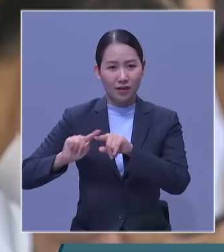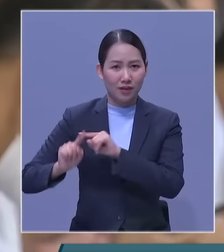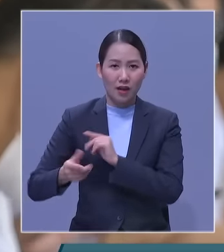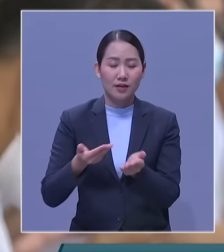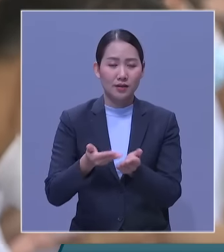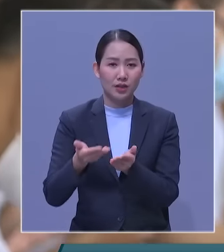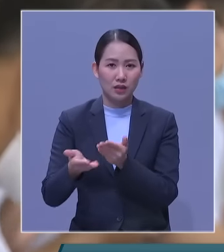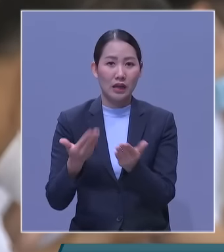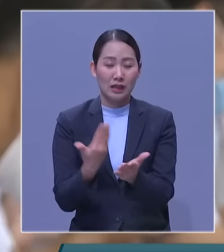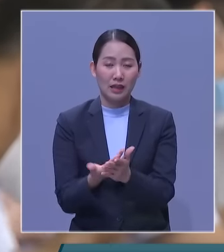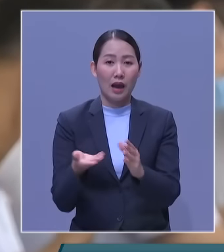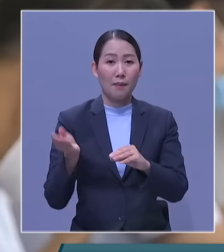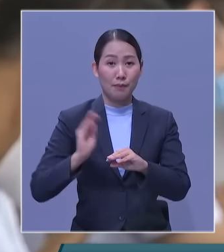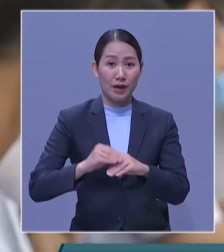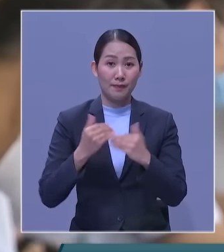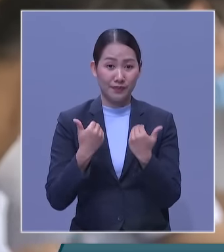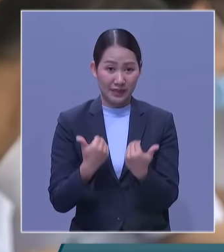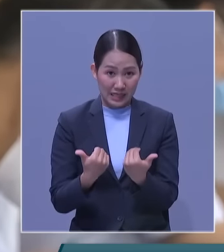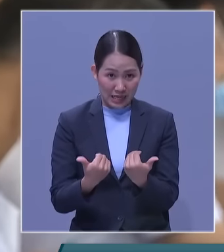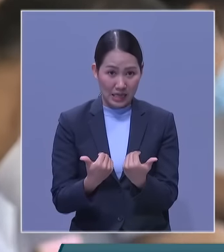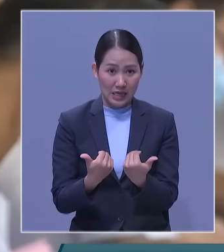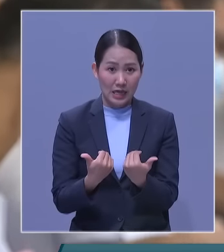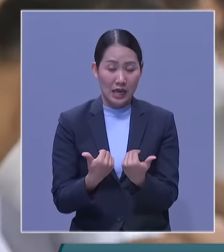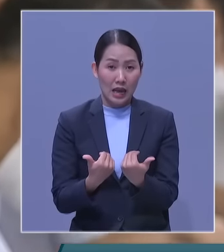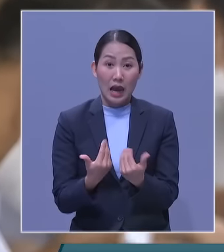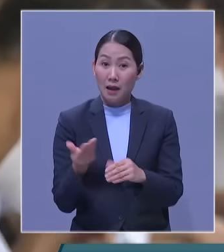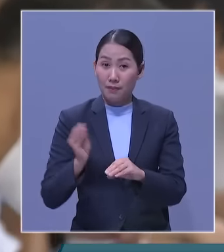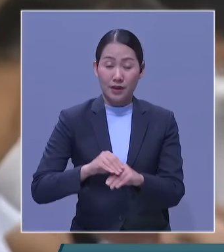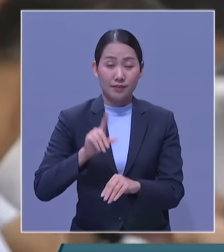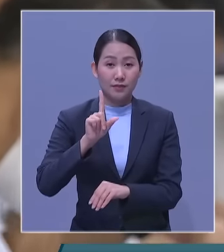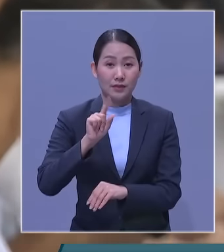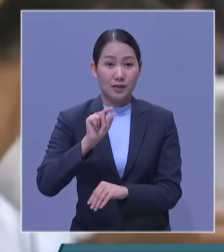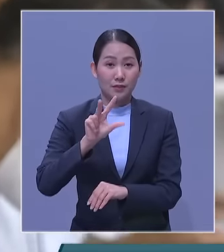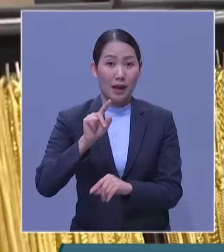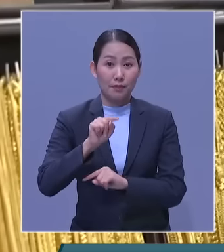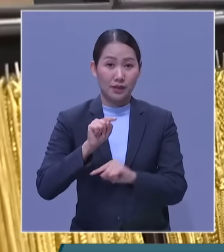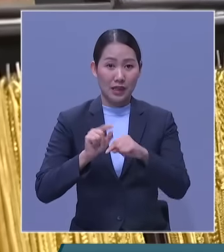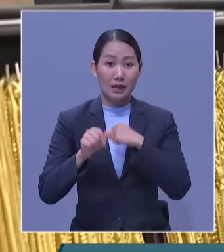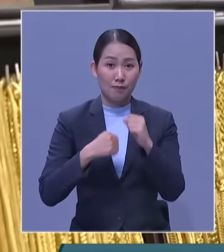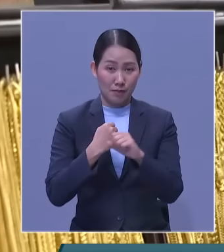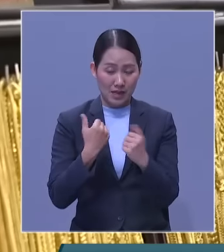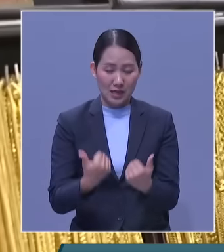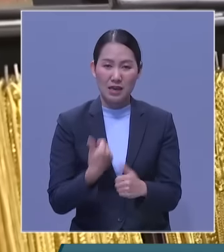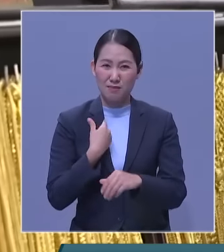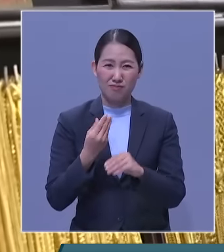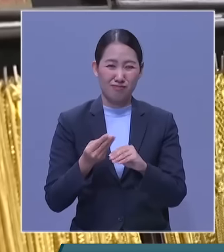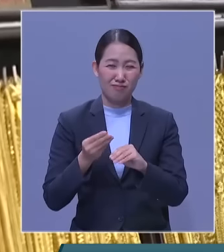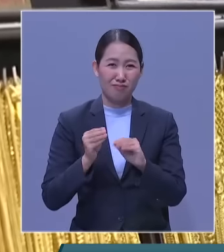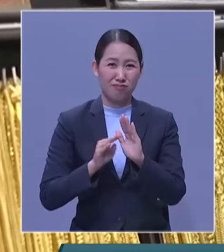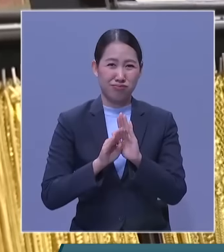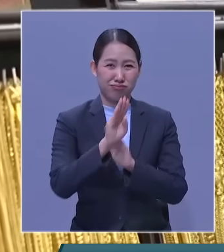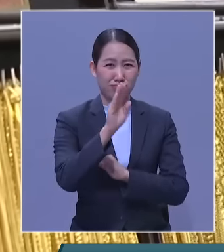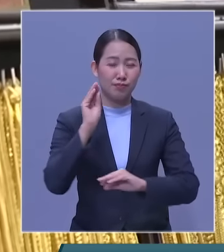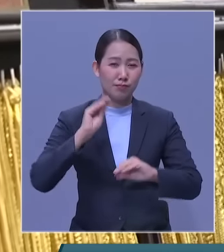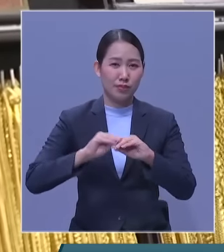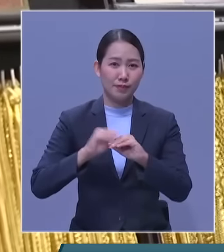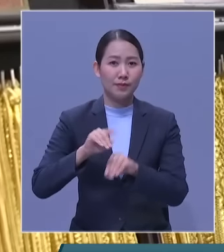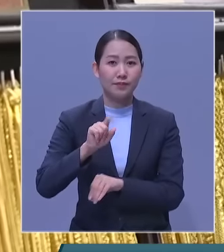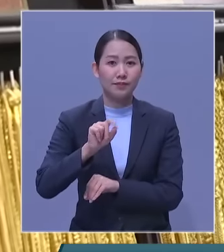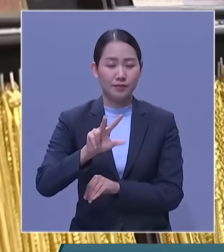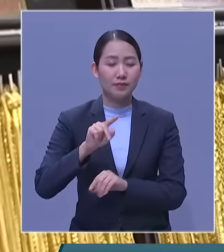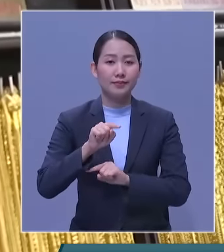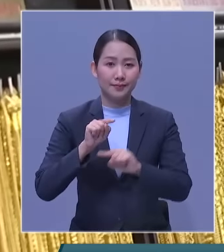งมากปรับตัวเพิ่มขึ้นมาถึง 23% แล้วนะคะสำหรับปีนี้ อย่างไรก็ตามราคาทองยังมีแนวโน้มพุ่งสูงขึ้นอีกนะค